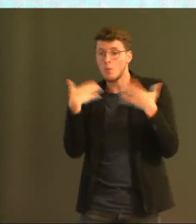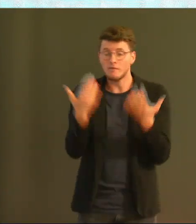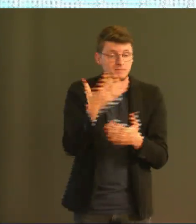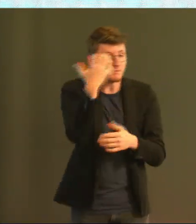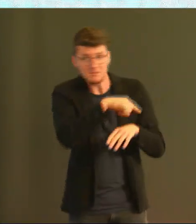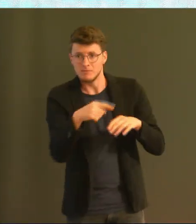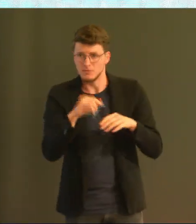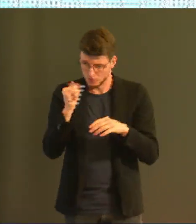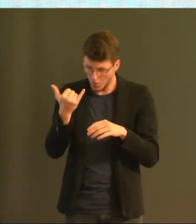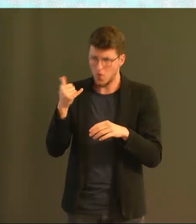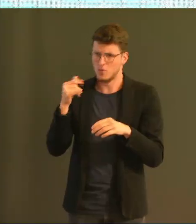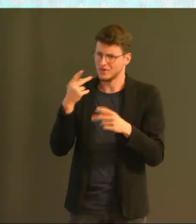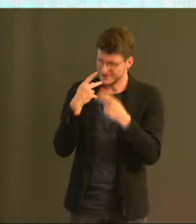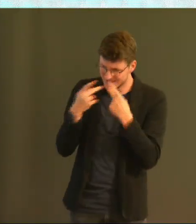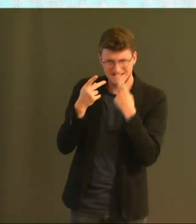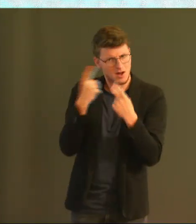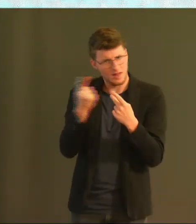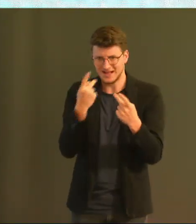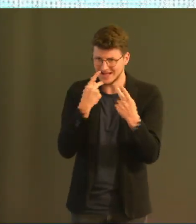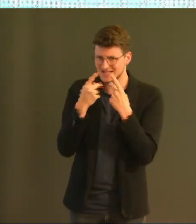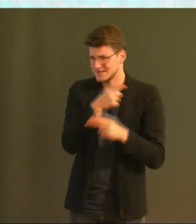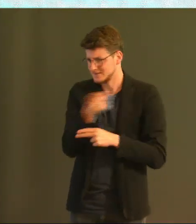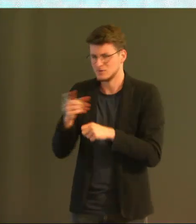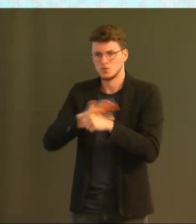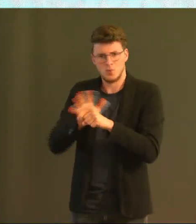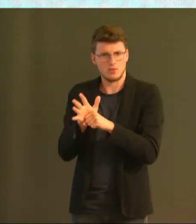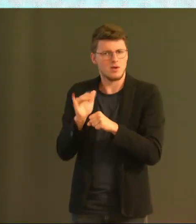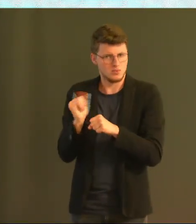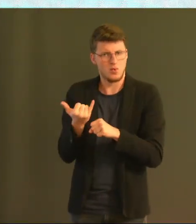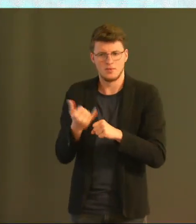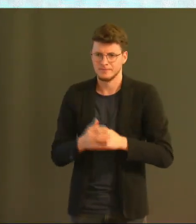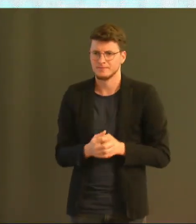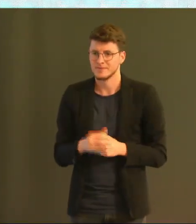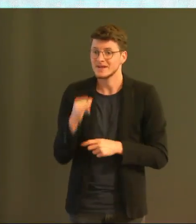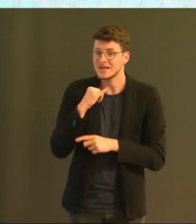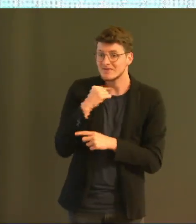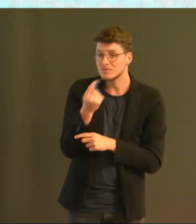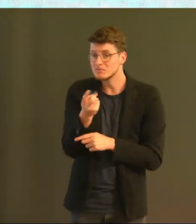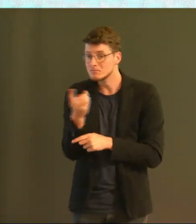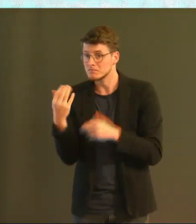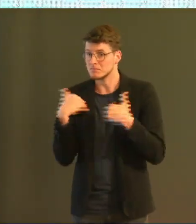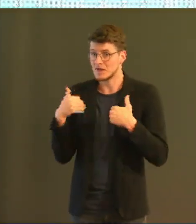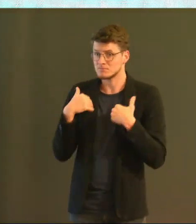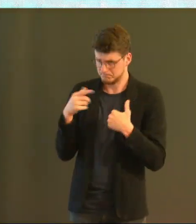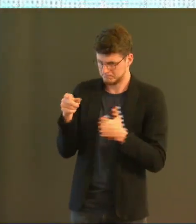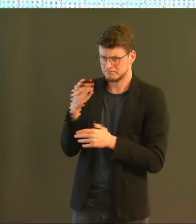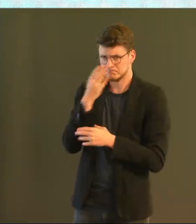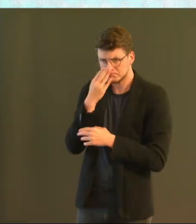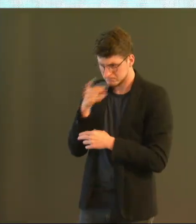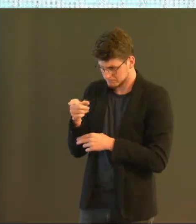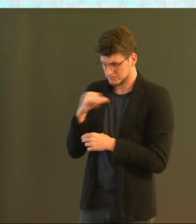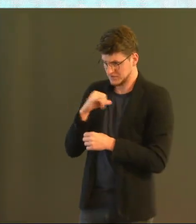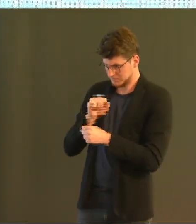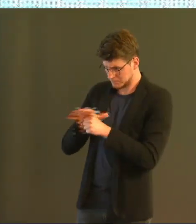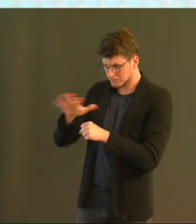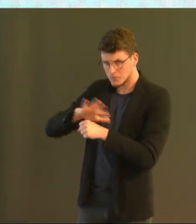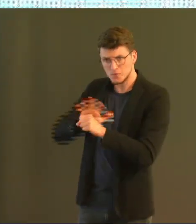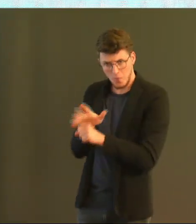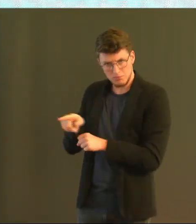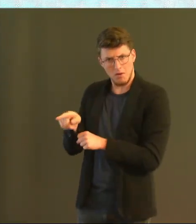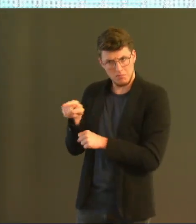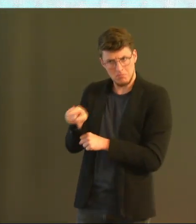marc henrie 'ft' m covin haïti sont une revendication de tests positifs des commandants très in de cauvigny team fleuve